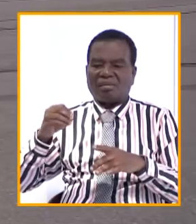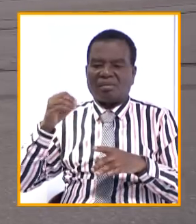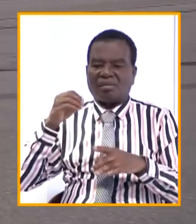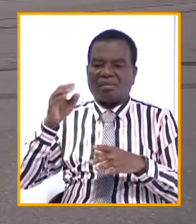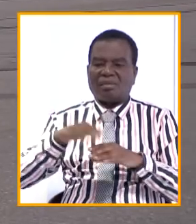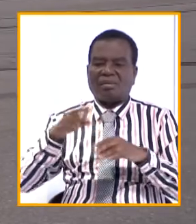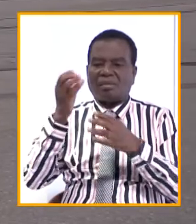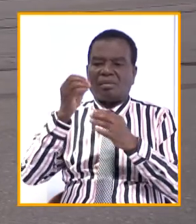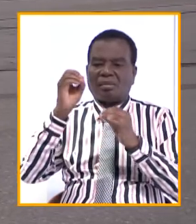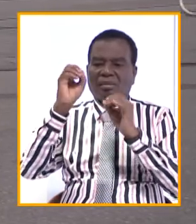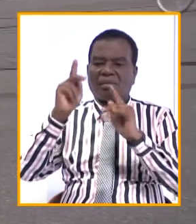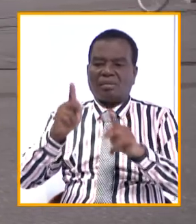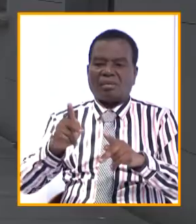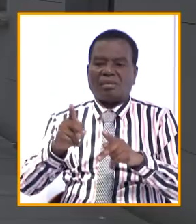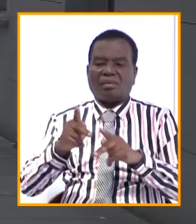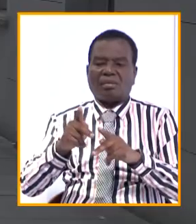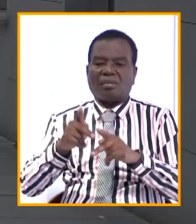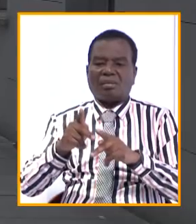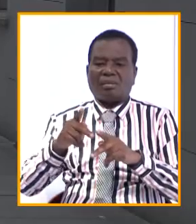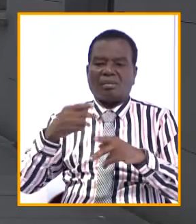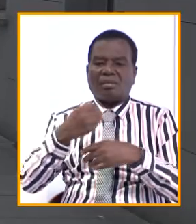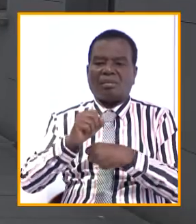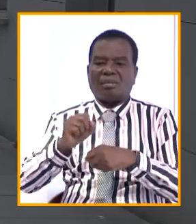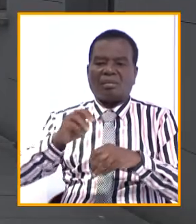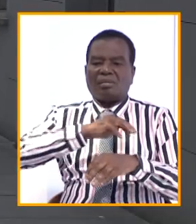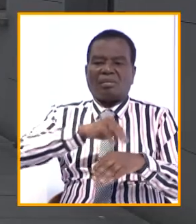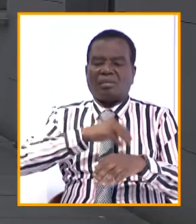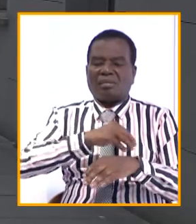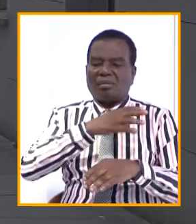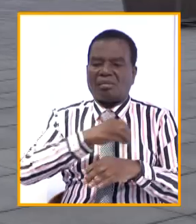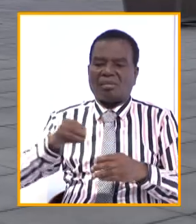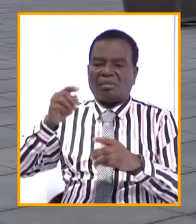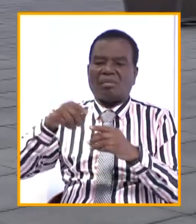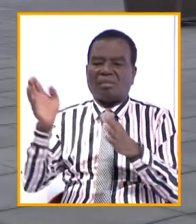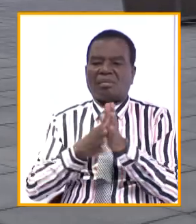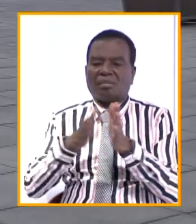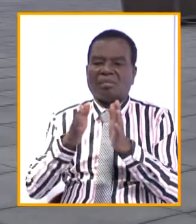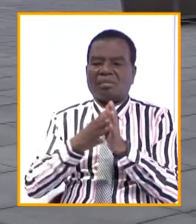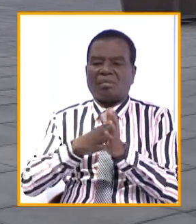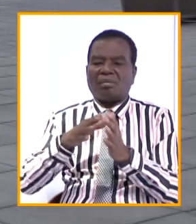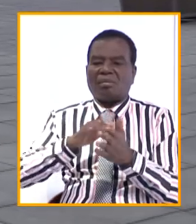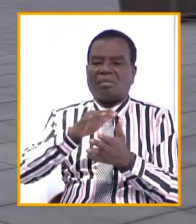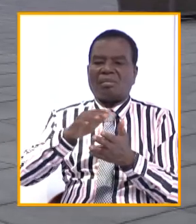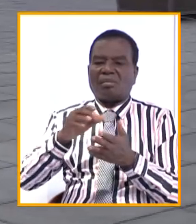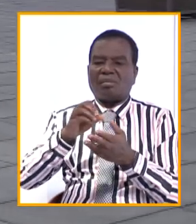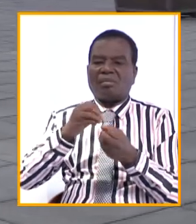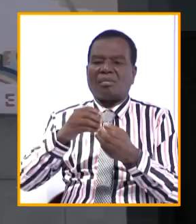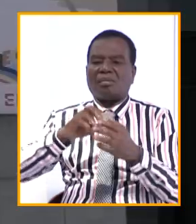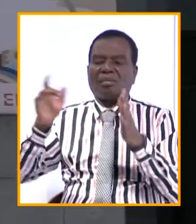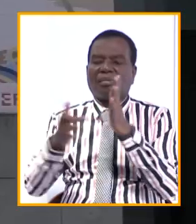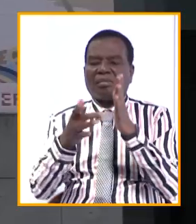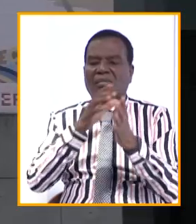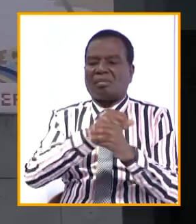les opportunités de financement de la recherche. Puis la mission se rend pour finir à l'École polytechnique fédérale de Lausanne, qui avec